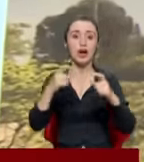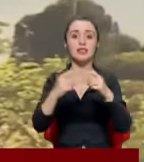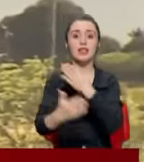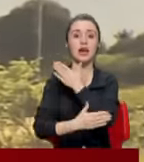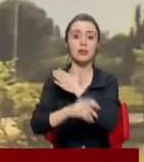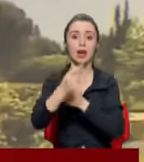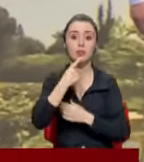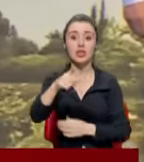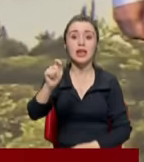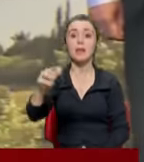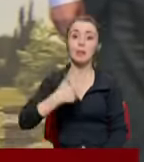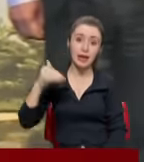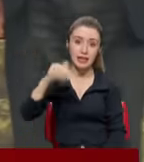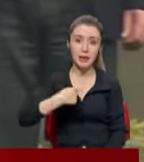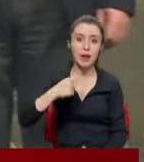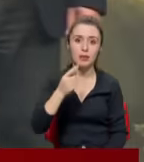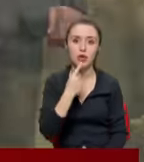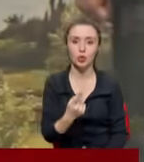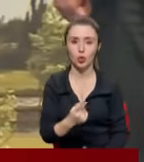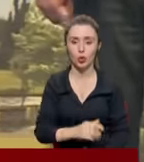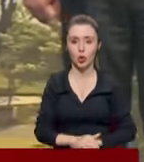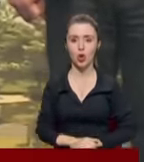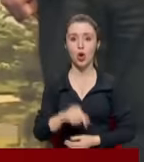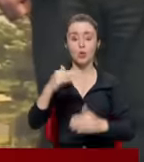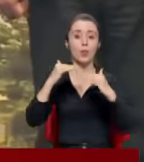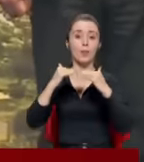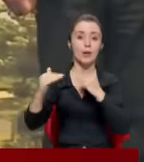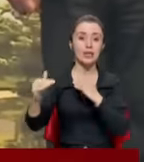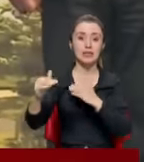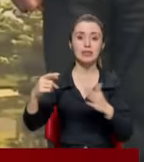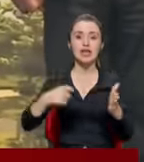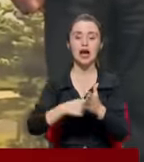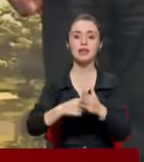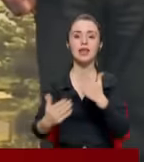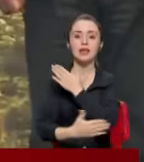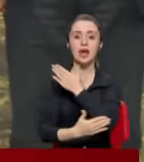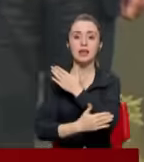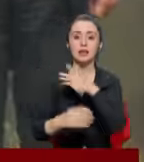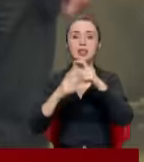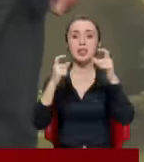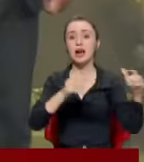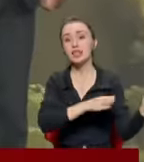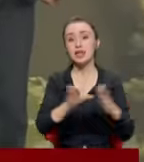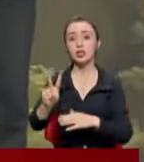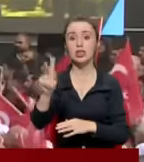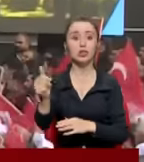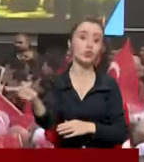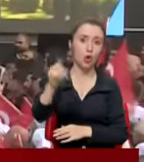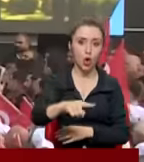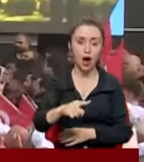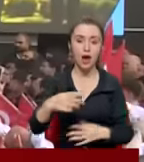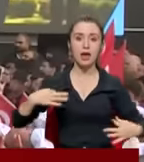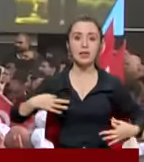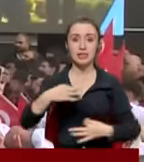et bak sen etmedin Ben gelirsem Ben edeceğim diyor bu milletimiz adına yardımlarınız Gazze'ye gidiyor İki gün sonra